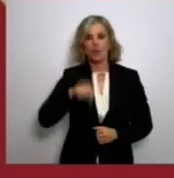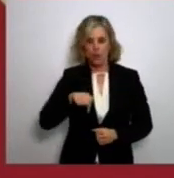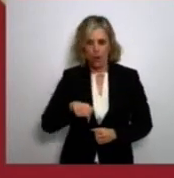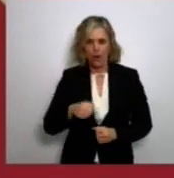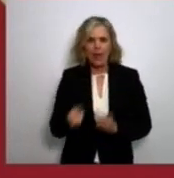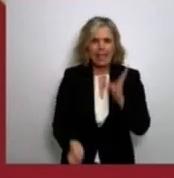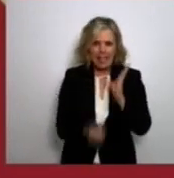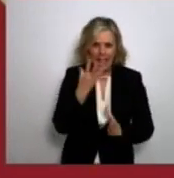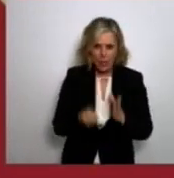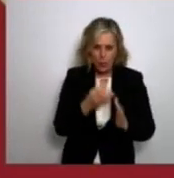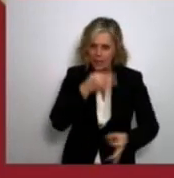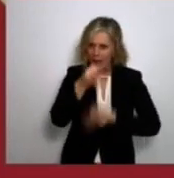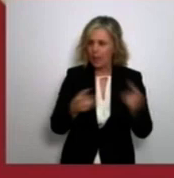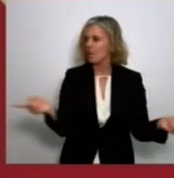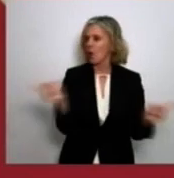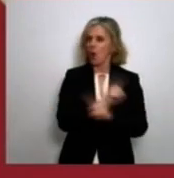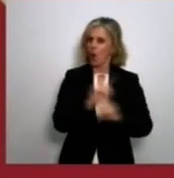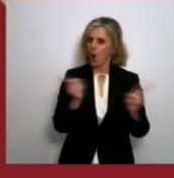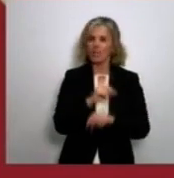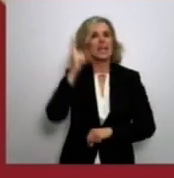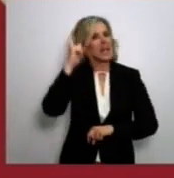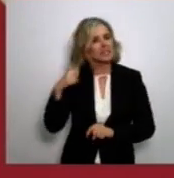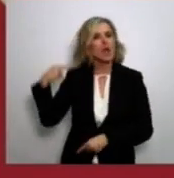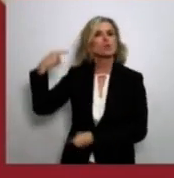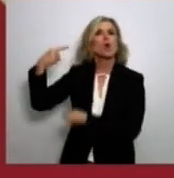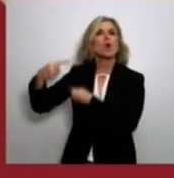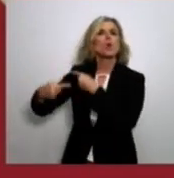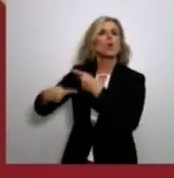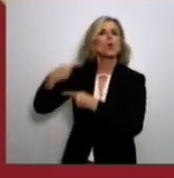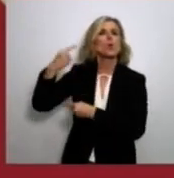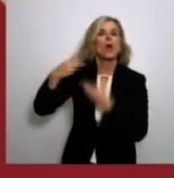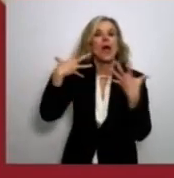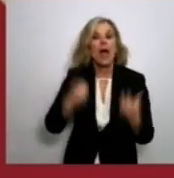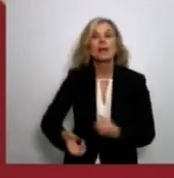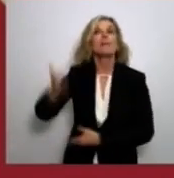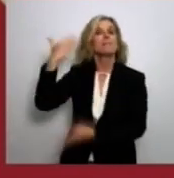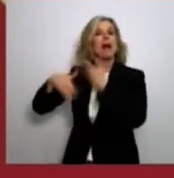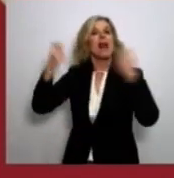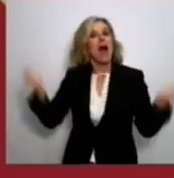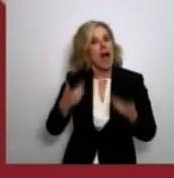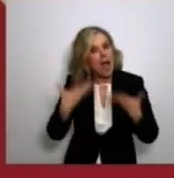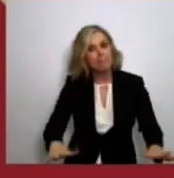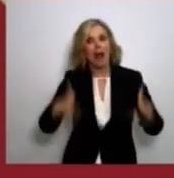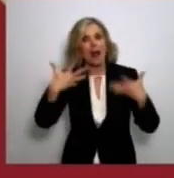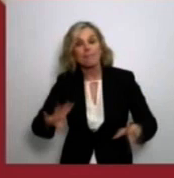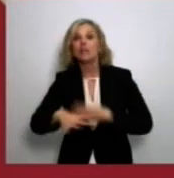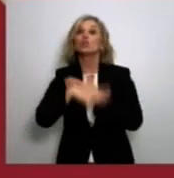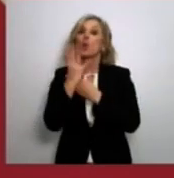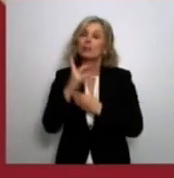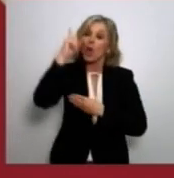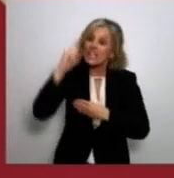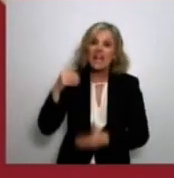καινούργιο και αδοκίμαστο. Λέμε κάτι δοκιμασμένο, το οποίο έχει γίνει στο παρελθόν και τα κόμματα το